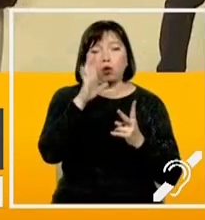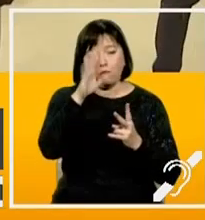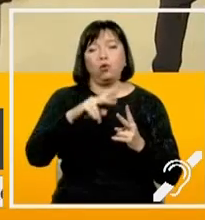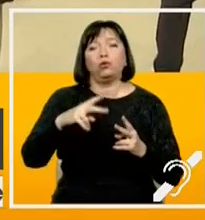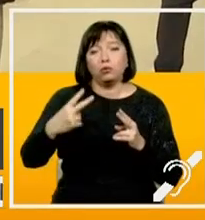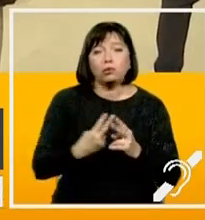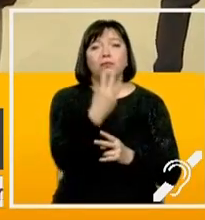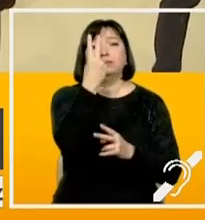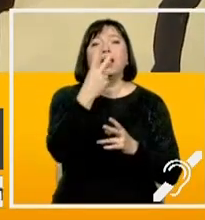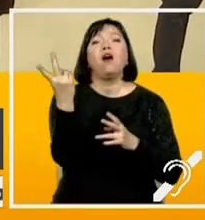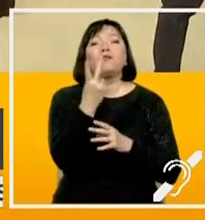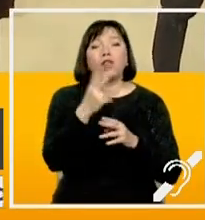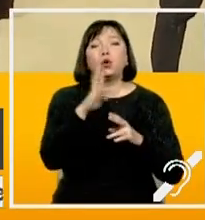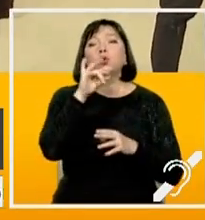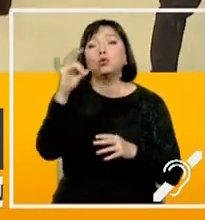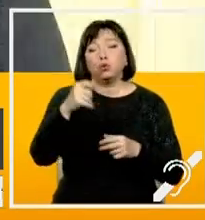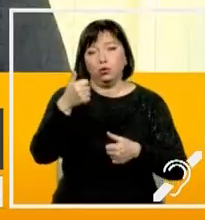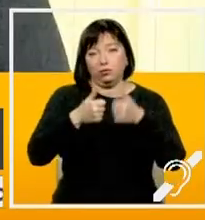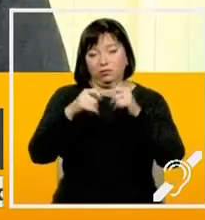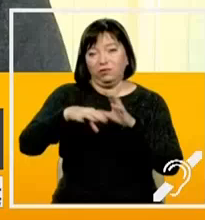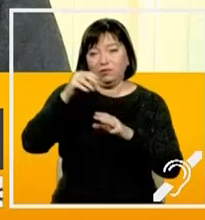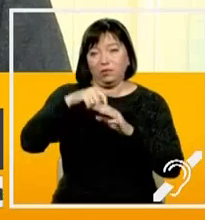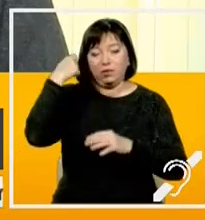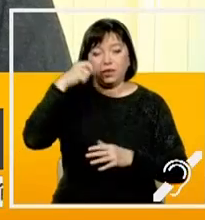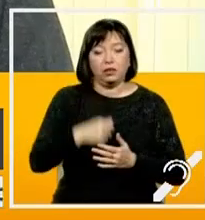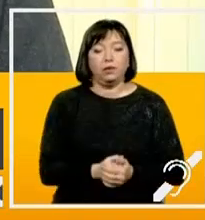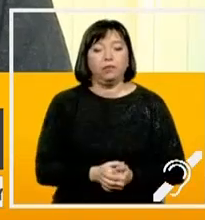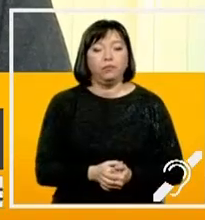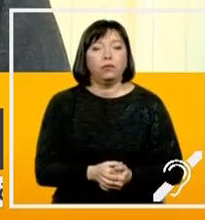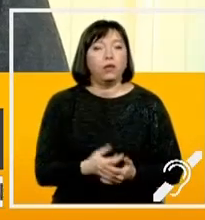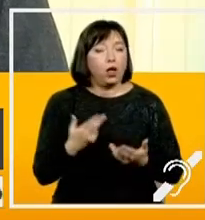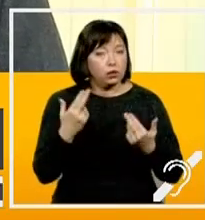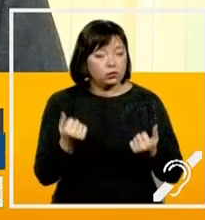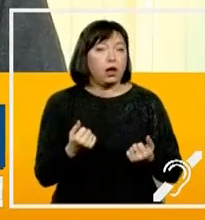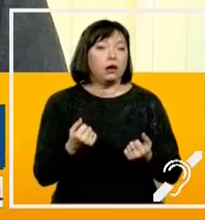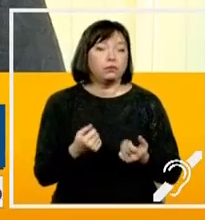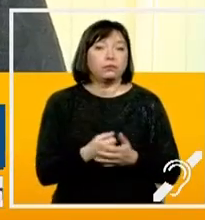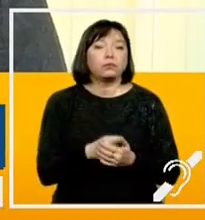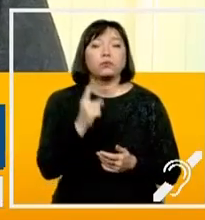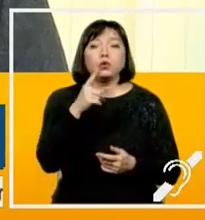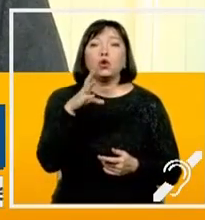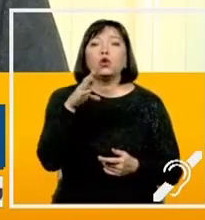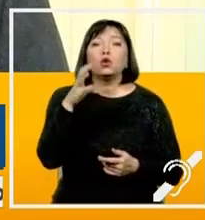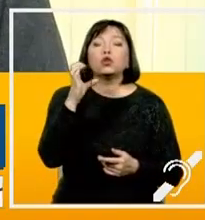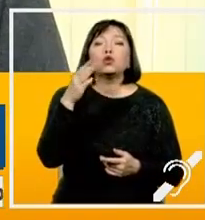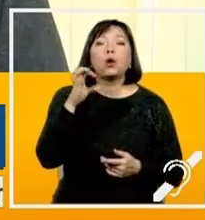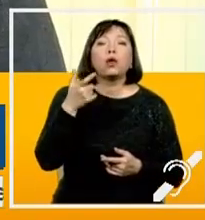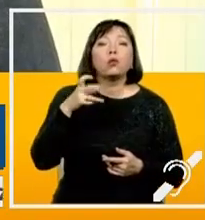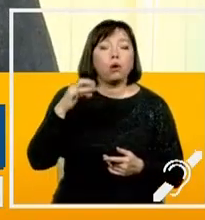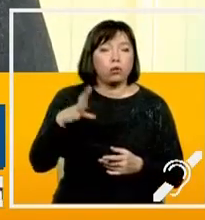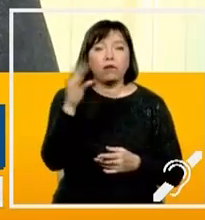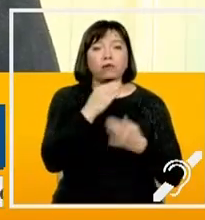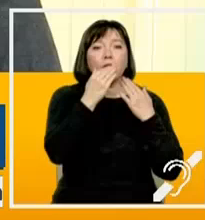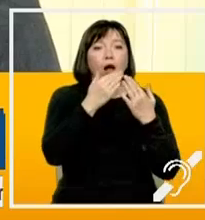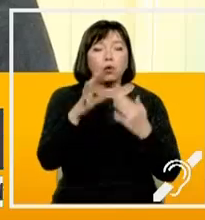în turul 2 al alegerilor prezidențiale. Da, votul surprinde, pentru că domnul Stoianoglo în toate sondajele